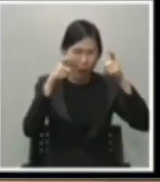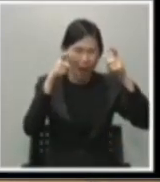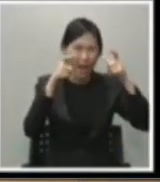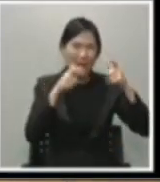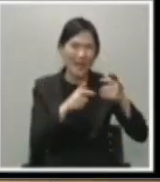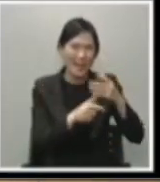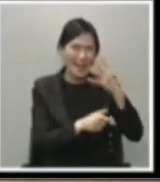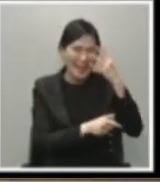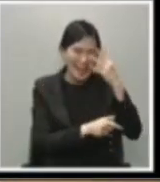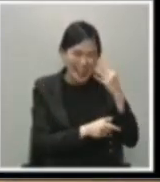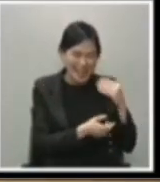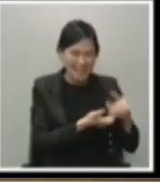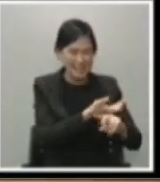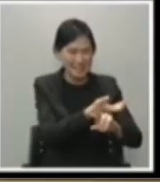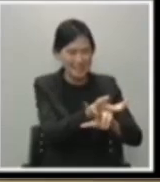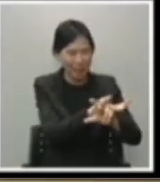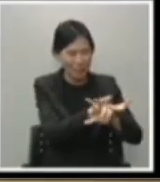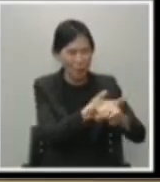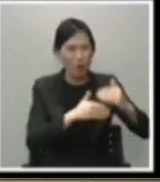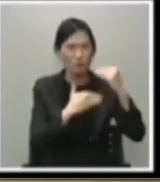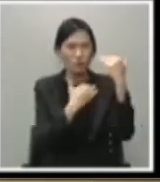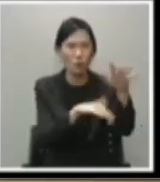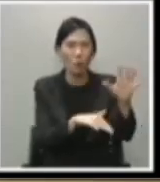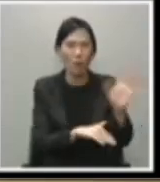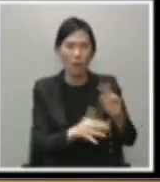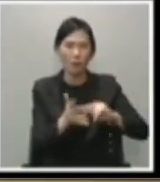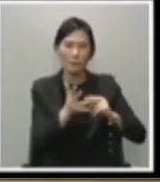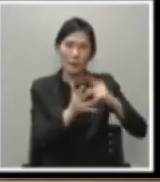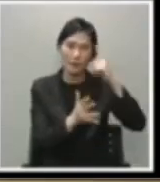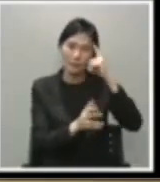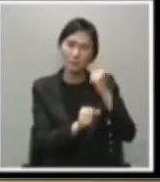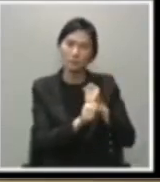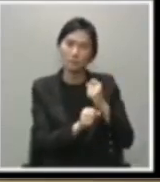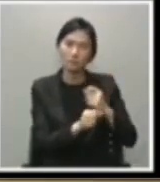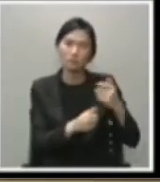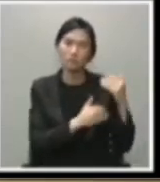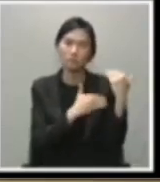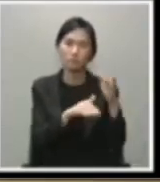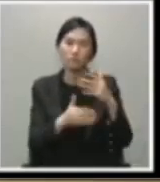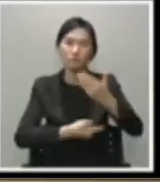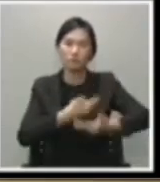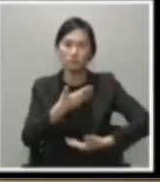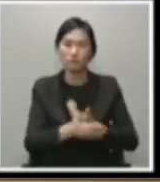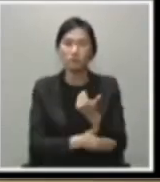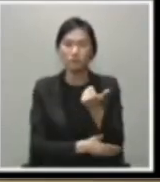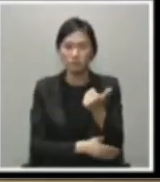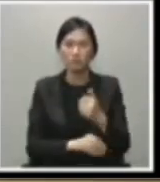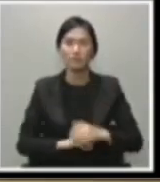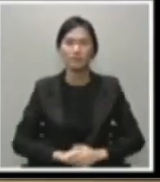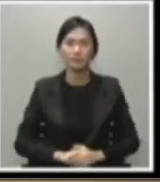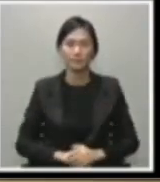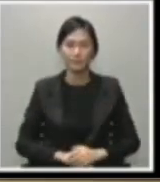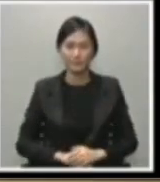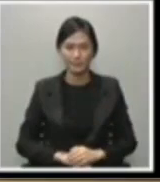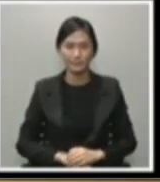เกิน300กิโลส่งออกให้ได้ขุนเสร็จแล้ว500กิโลถึงท่านถึงส่งออกนะครับเสร็จแล้วครับท่านประ